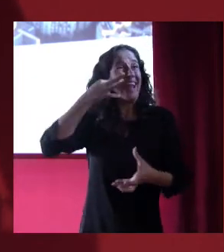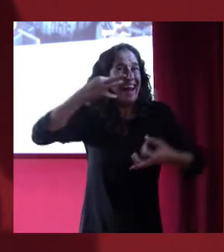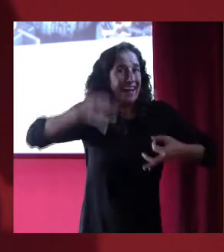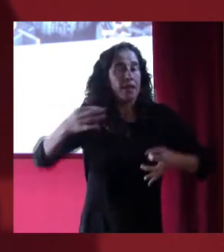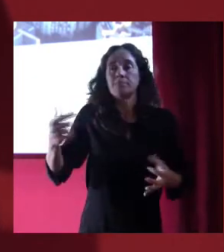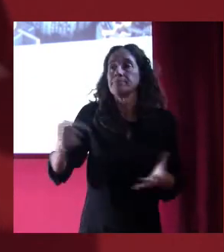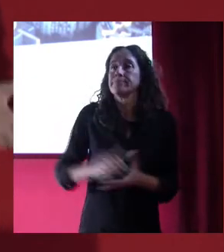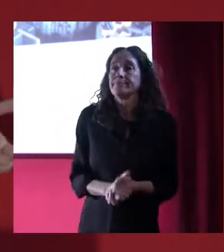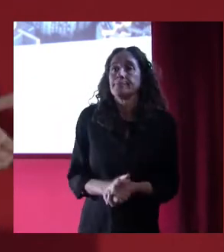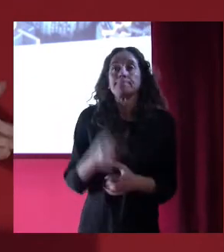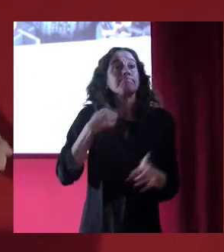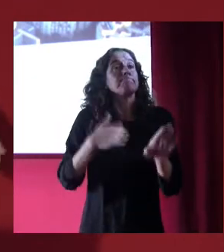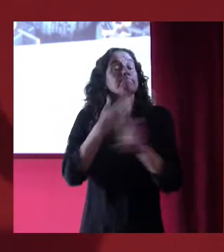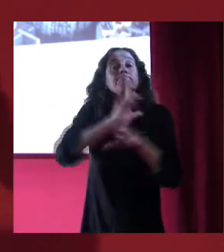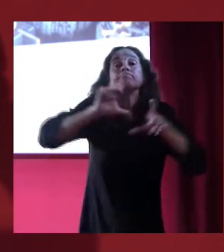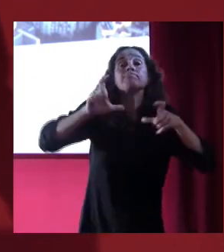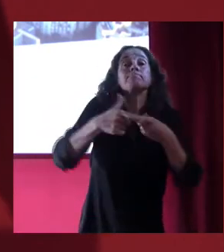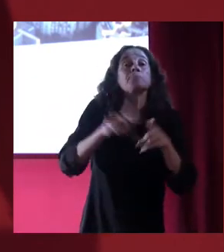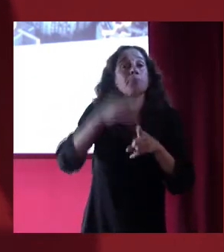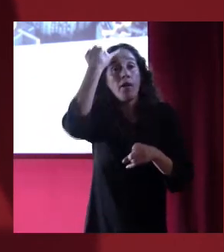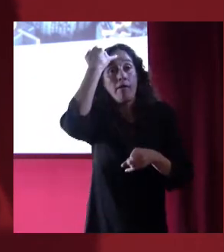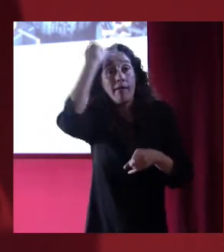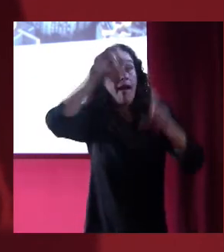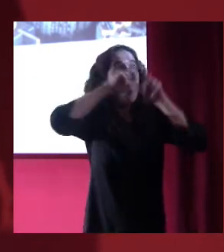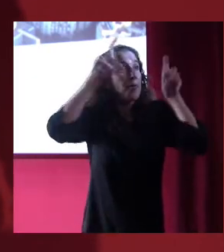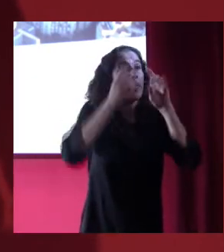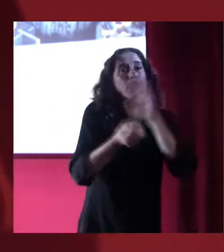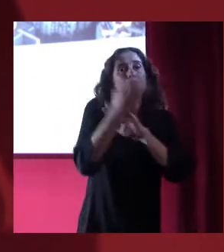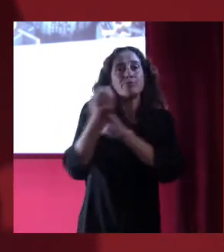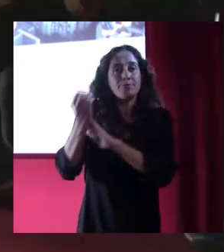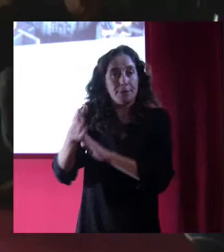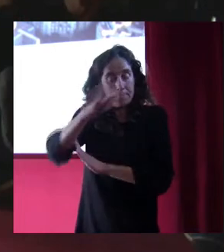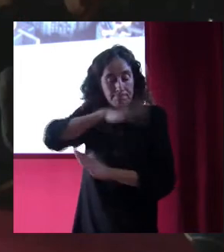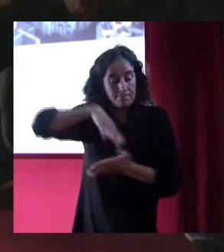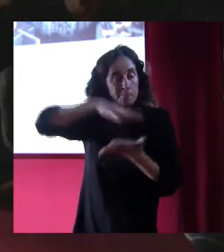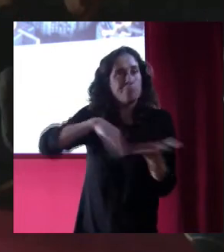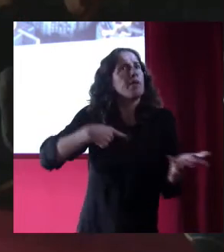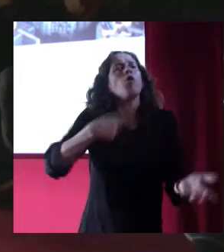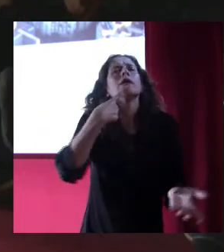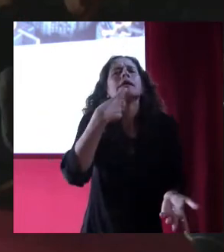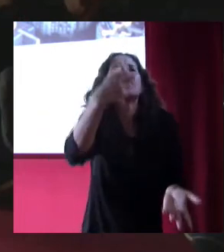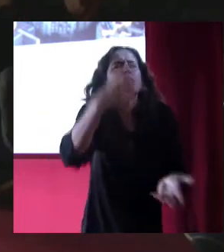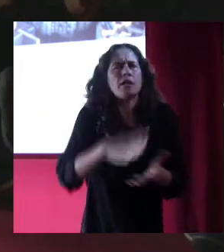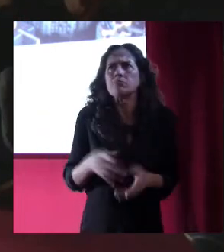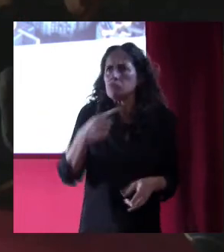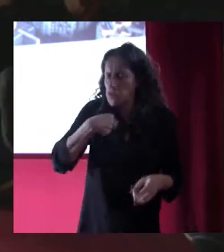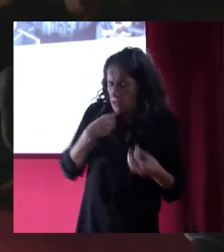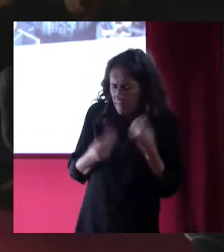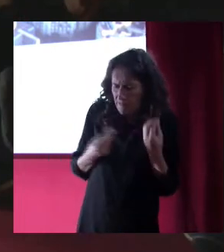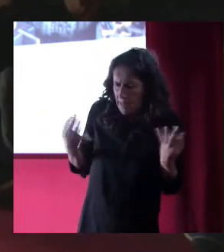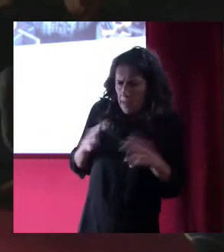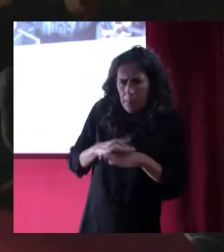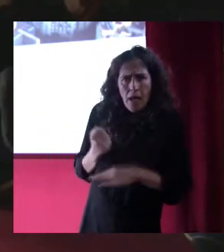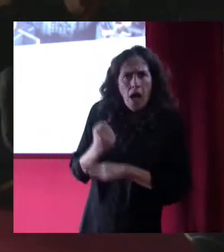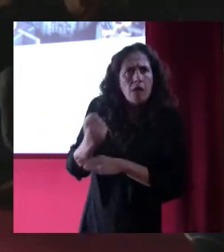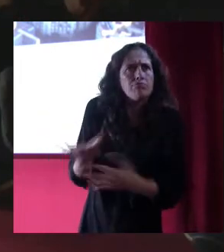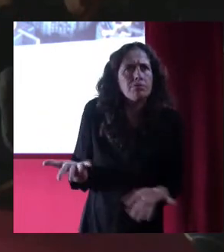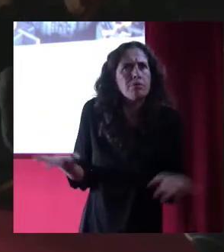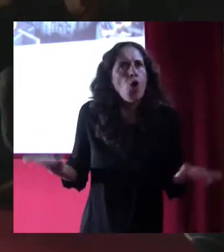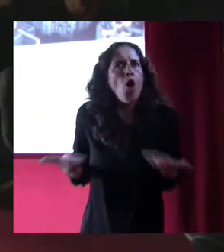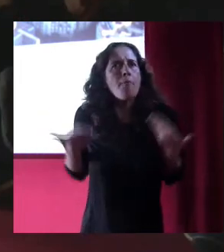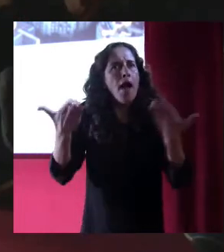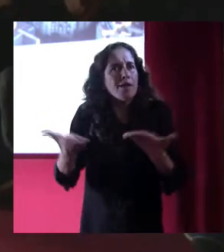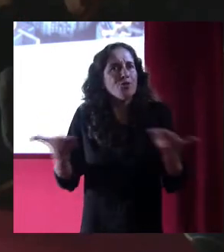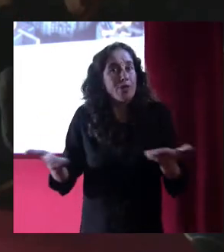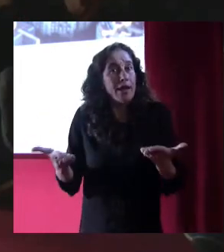trobava en una reunió amb emprenedors de Barcelona i els vaig preguntar, què podem fer per vosaltres? Com us podem